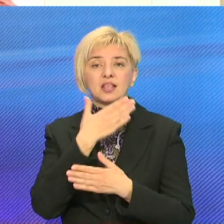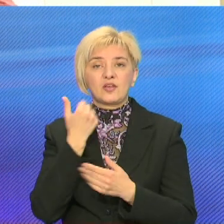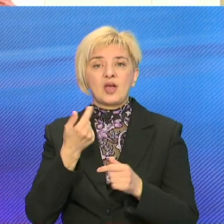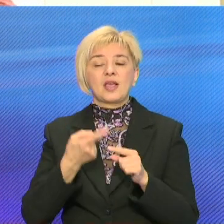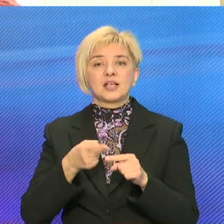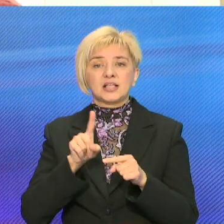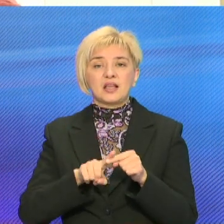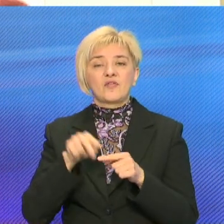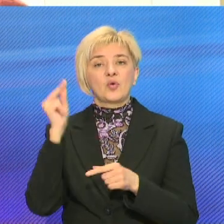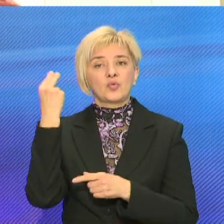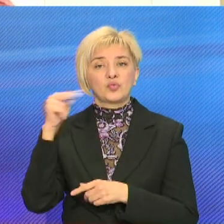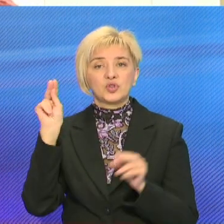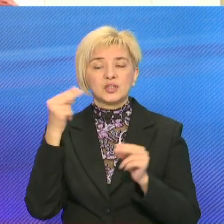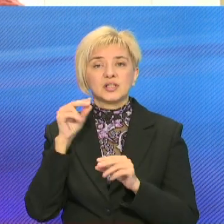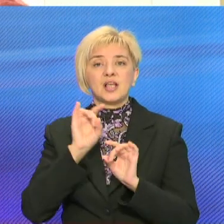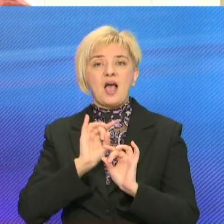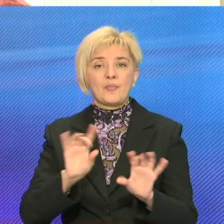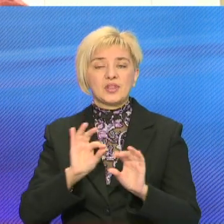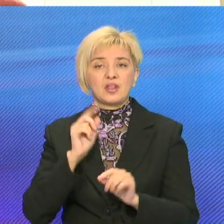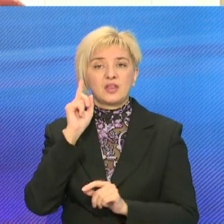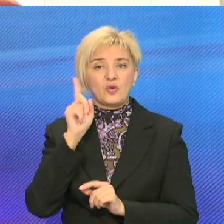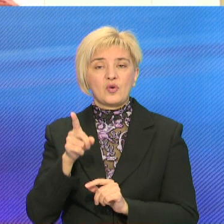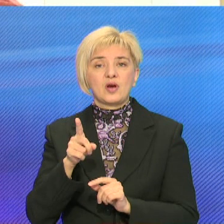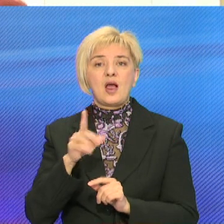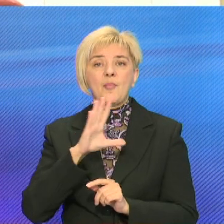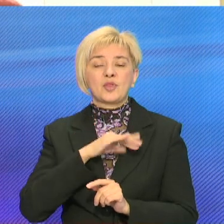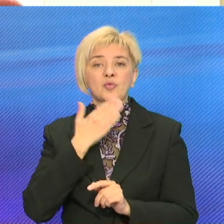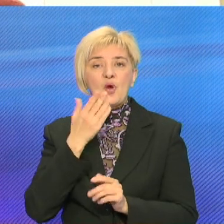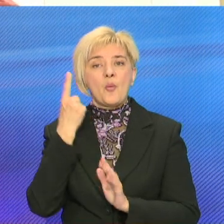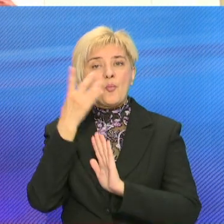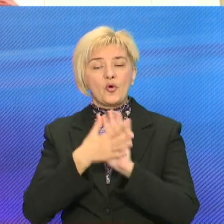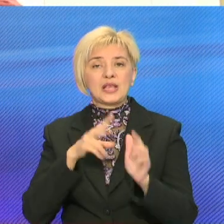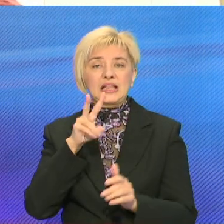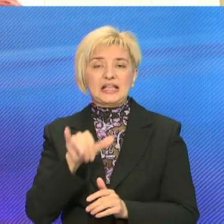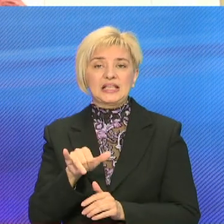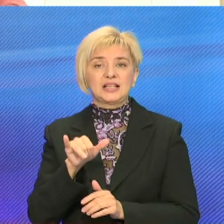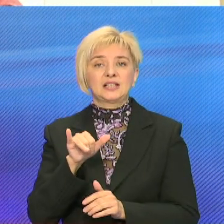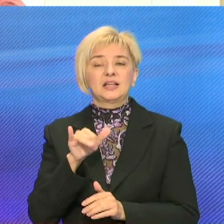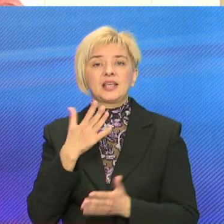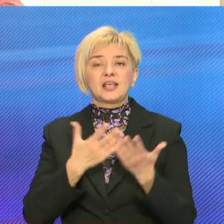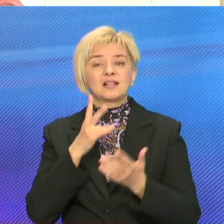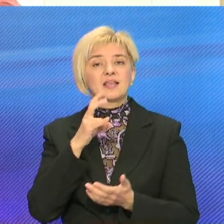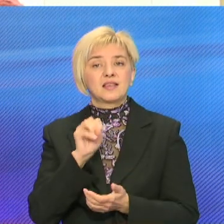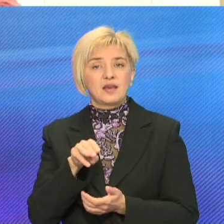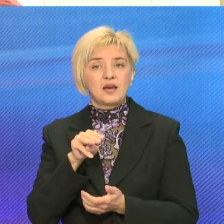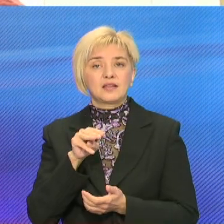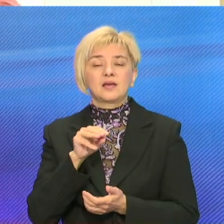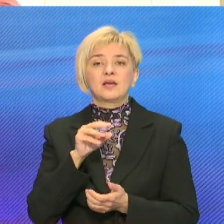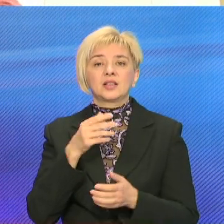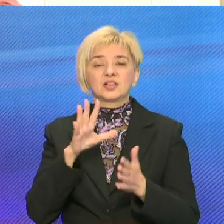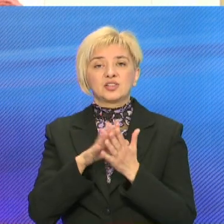Из-за этого учительница объяснила тебе на уроке, а после того она спрашивает, понял ли ты или не понял. Если ты не понял, то она